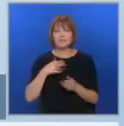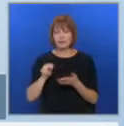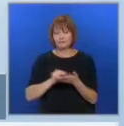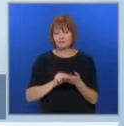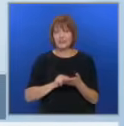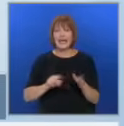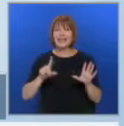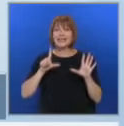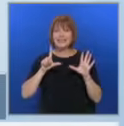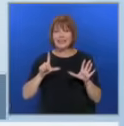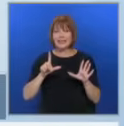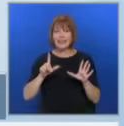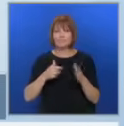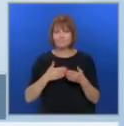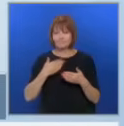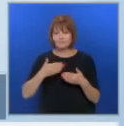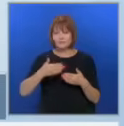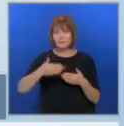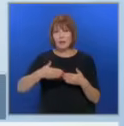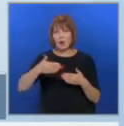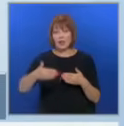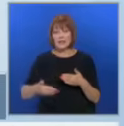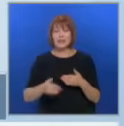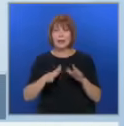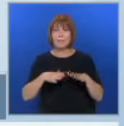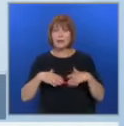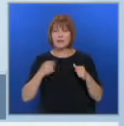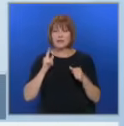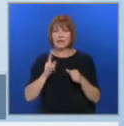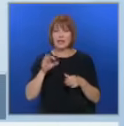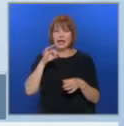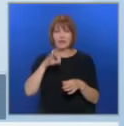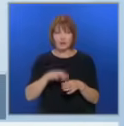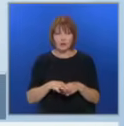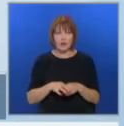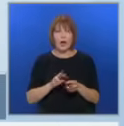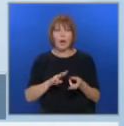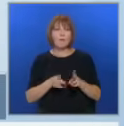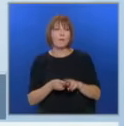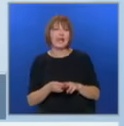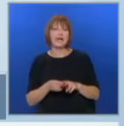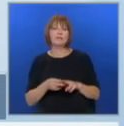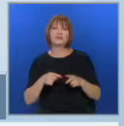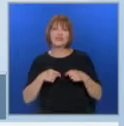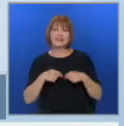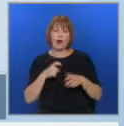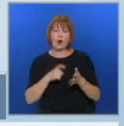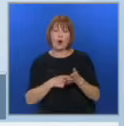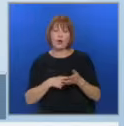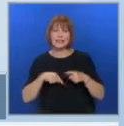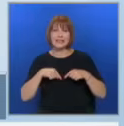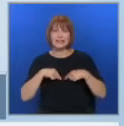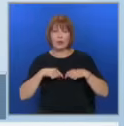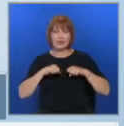7 антикорупционни приоритета, които парламентът трябва да гласува. Сред тях са промени в закона за съдебната власт, избор